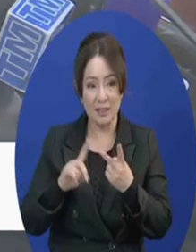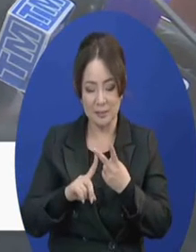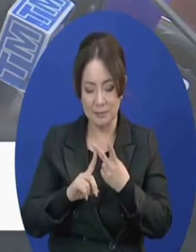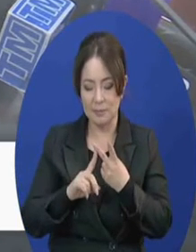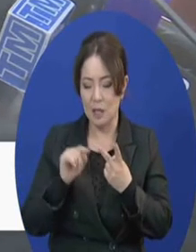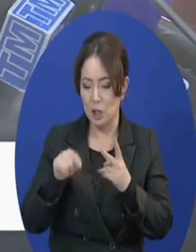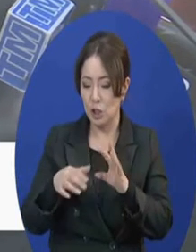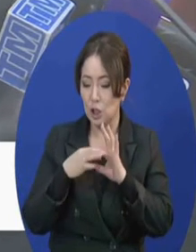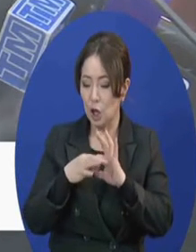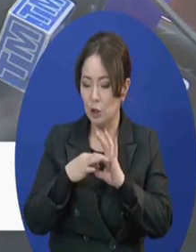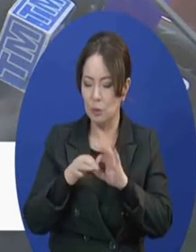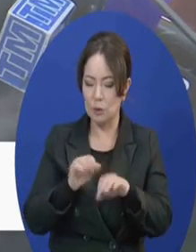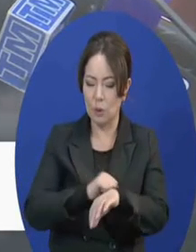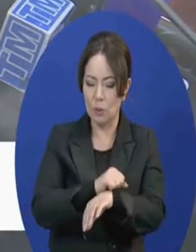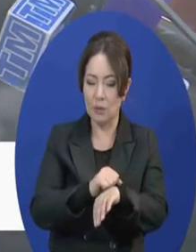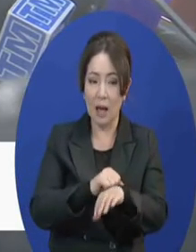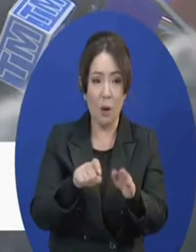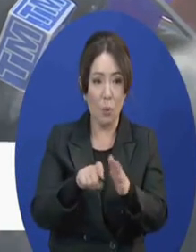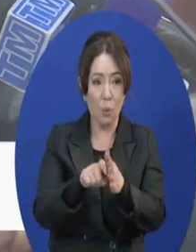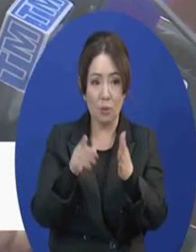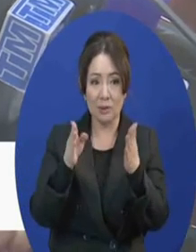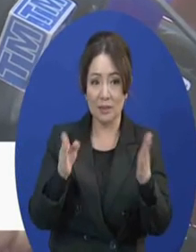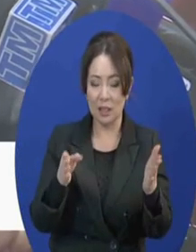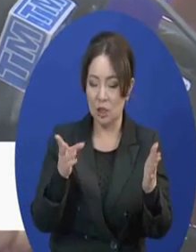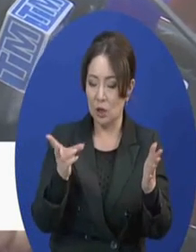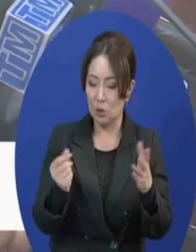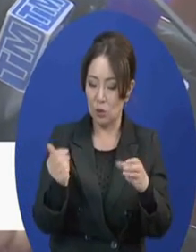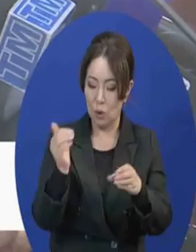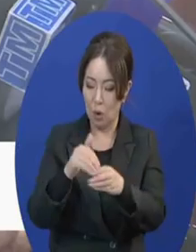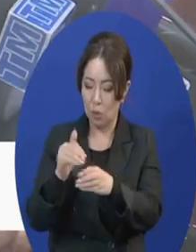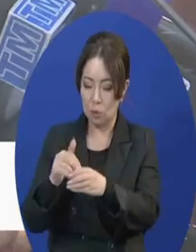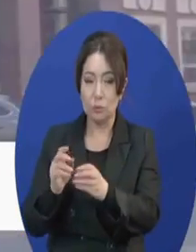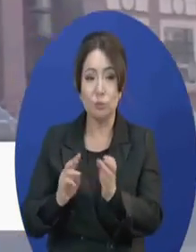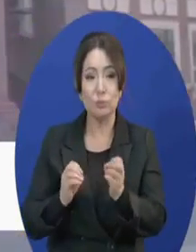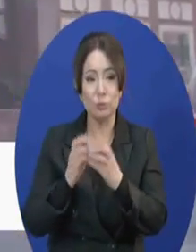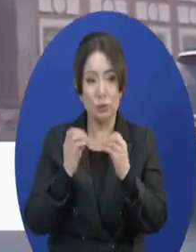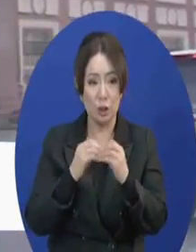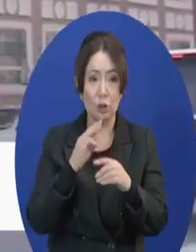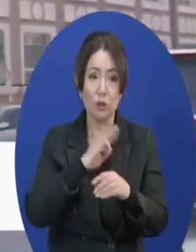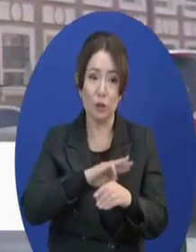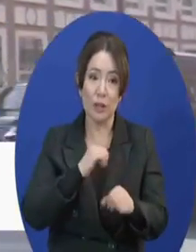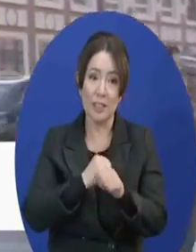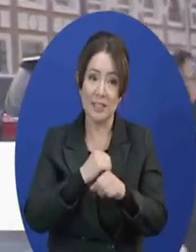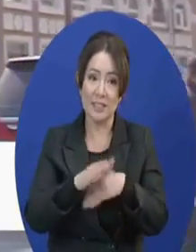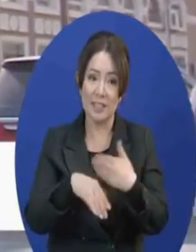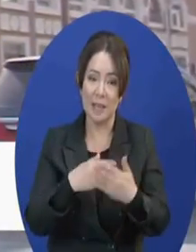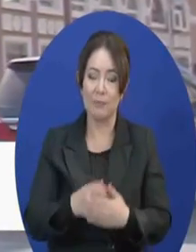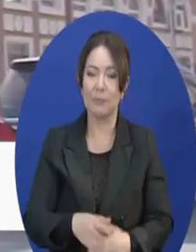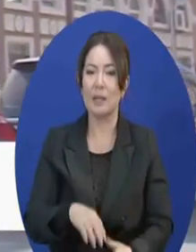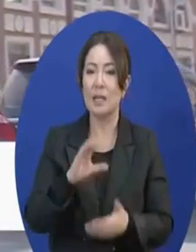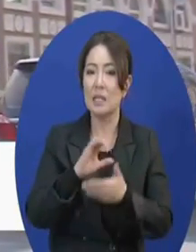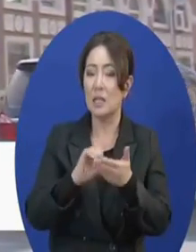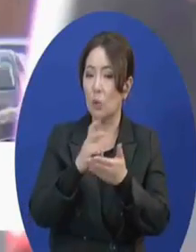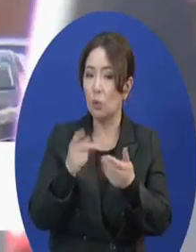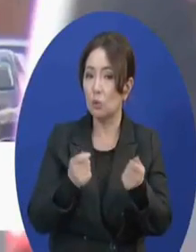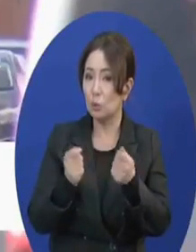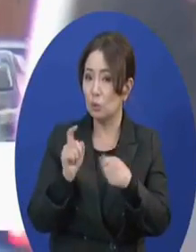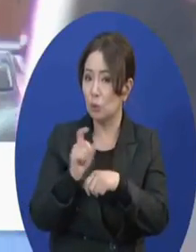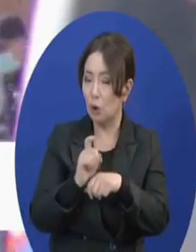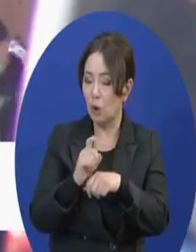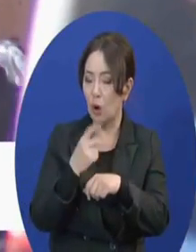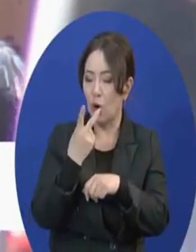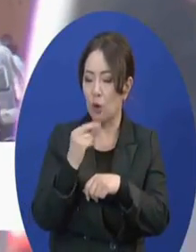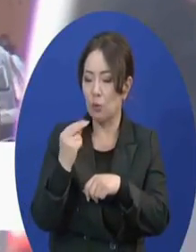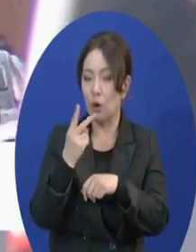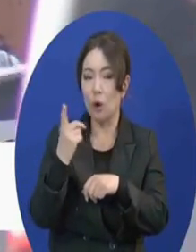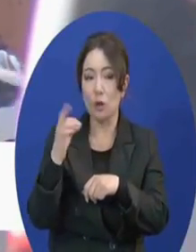холбоотой ялангуяа урт хугацааны тиймээд хөрөнгө оруулагч бий болох талаар бол ажиллаж байна. Санхүүгийн зохицуулах хороо 2021 онд